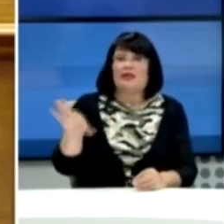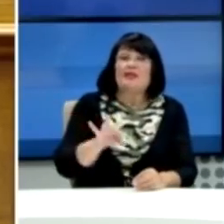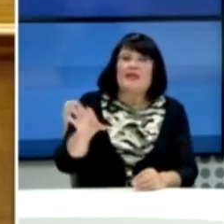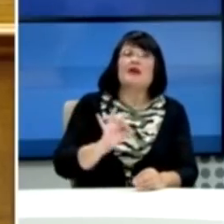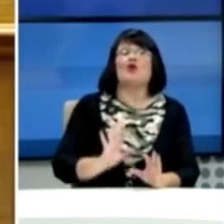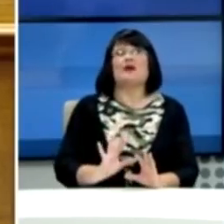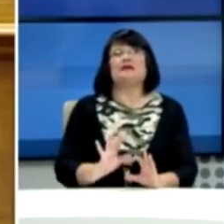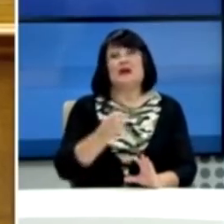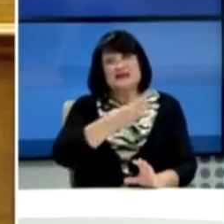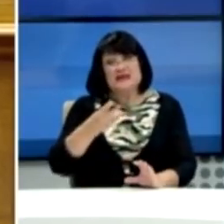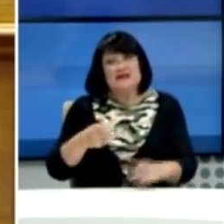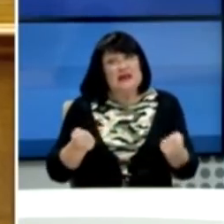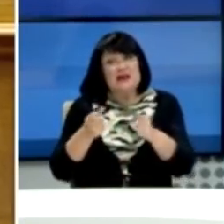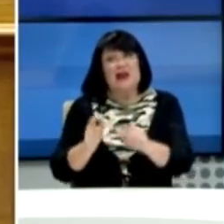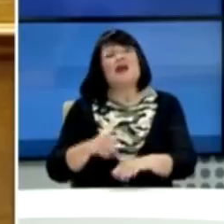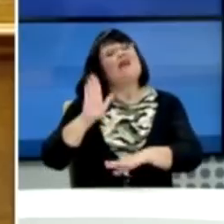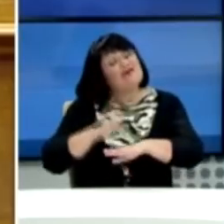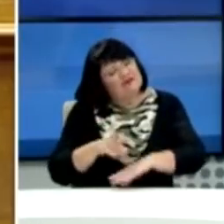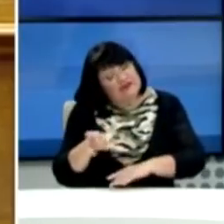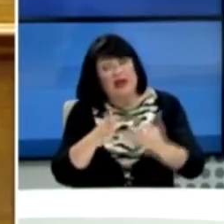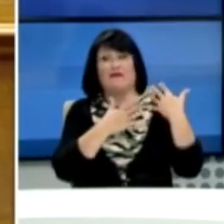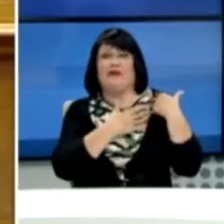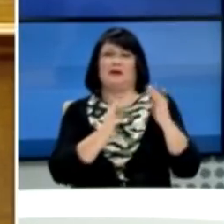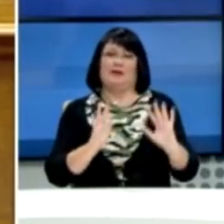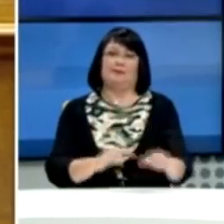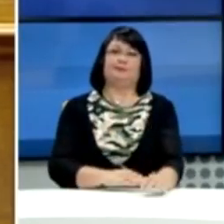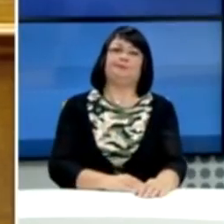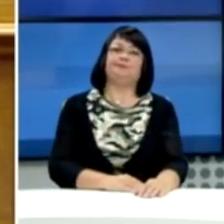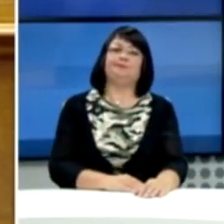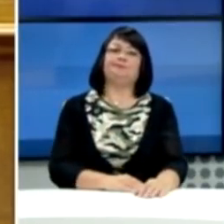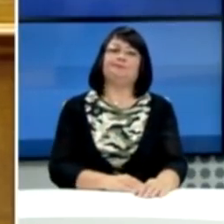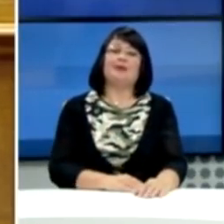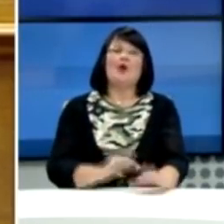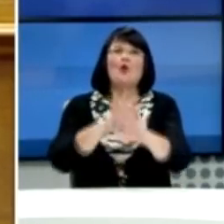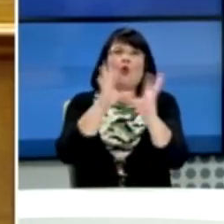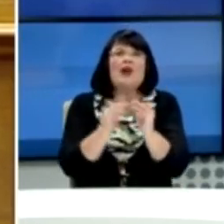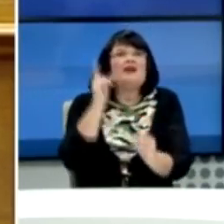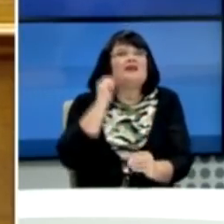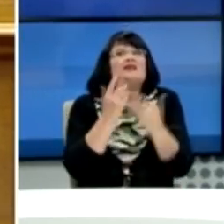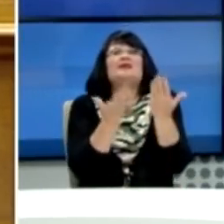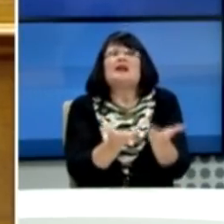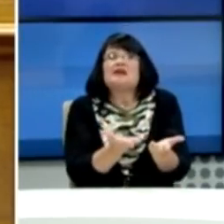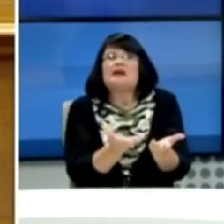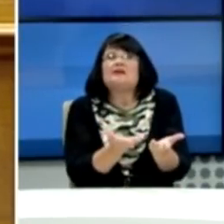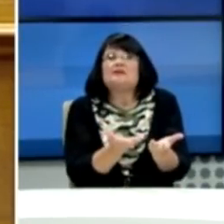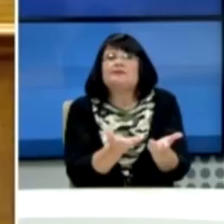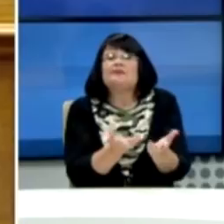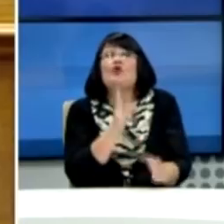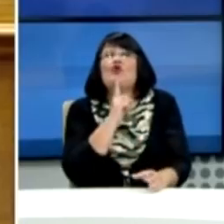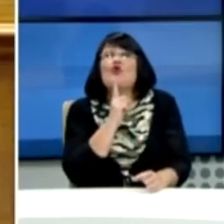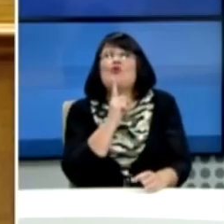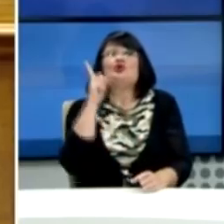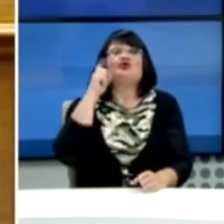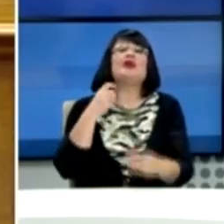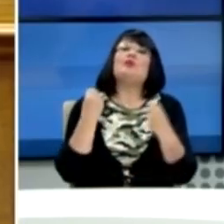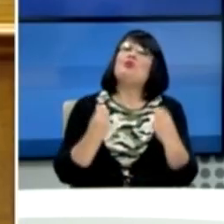χιλιάδων εκπαιδευτικών, ενώ έχει και ο ίδιος μεγάλη ευθύνη. Τα ξέρετε όλα αυτά, κύριοι της κυβέρνησης. Όπως τα ξέρουν